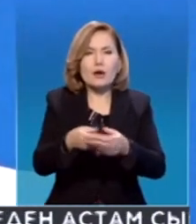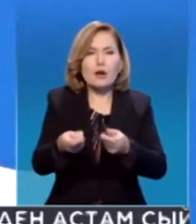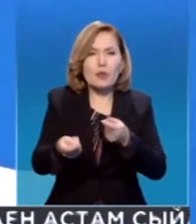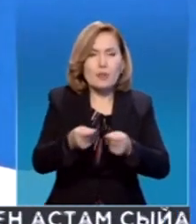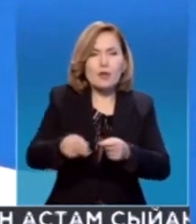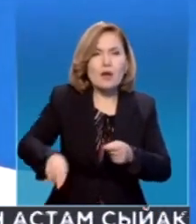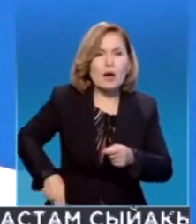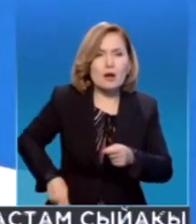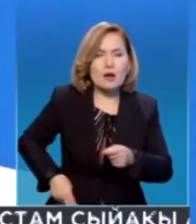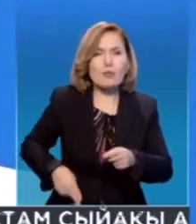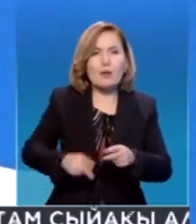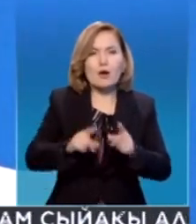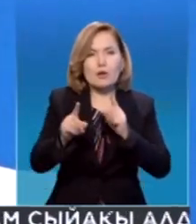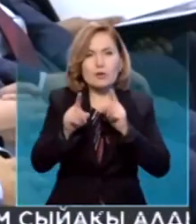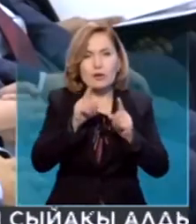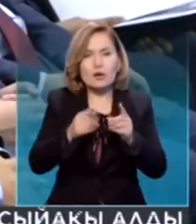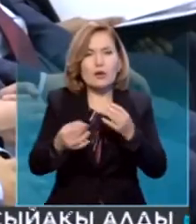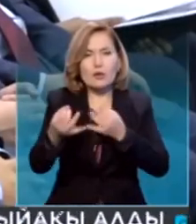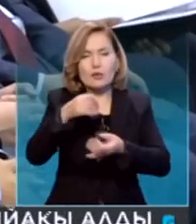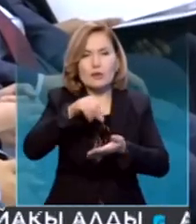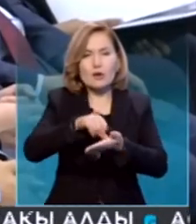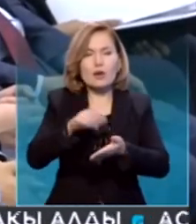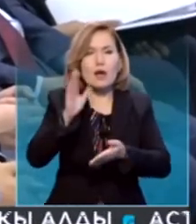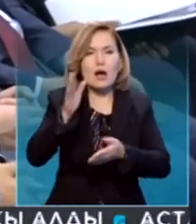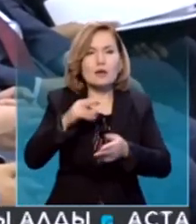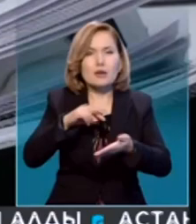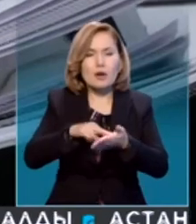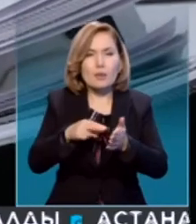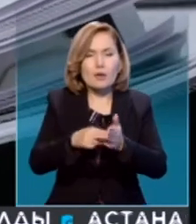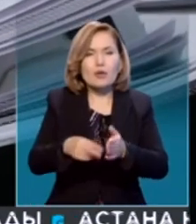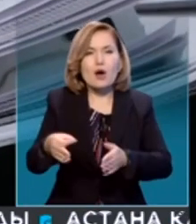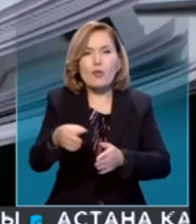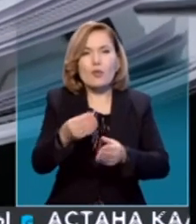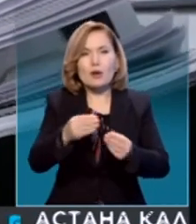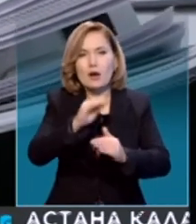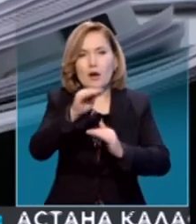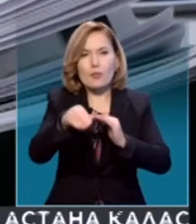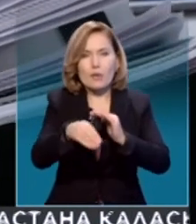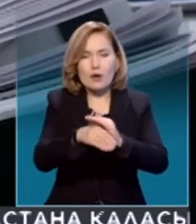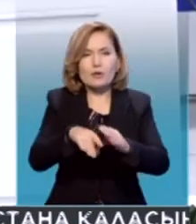агенттік өкілінің ескертпелері назарға алынды. Алдағы мақсат облыста